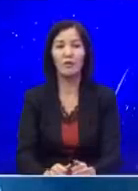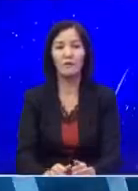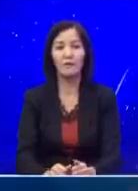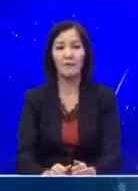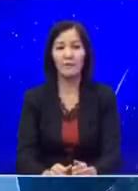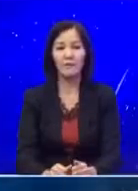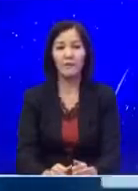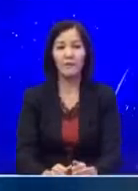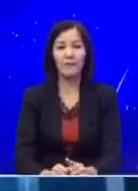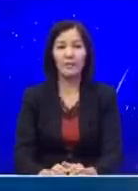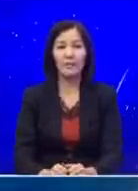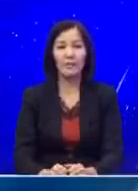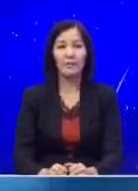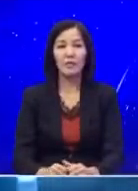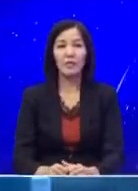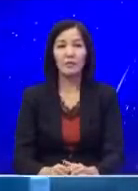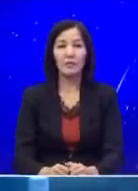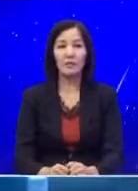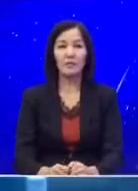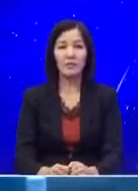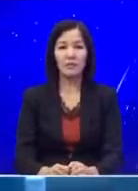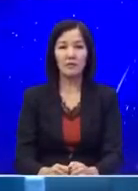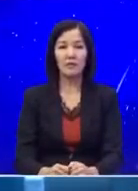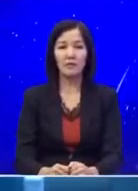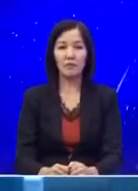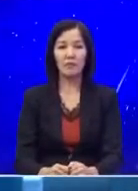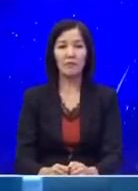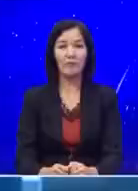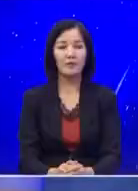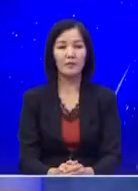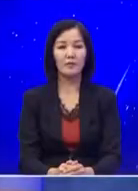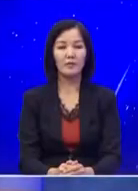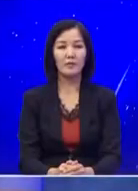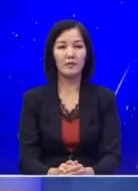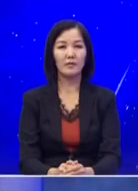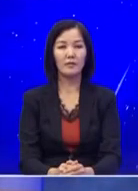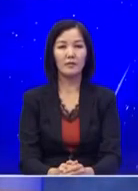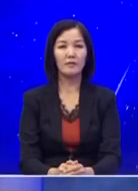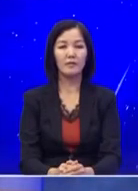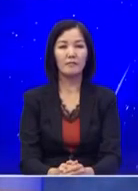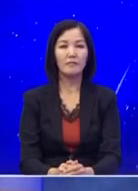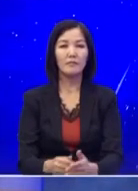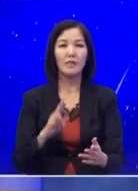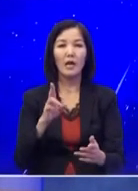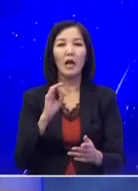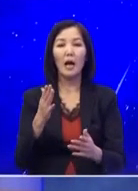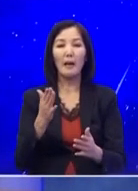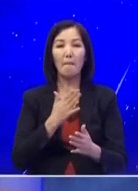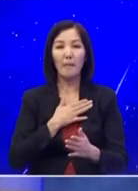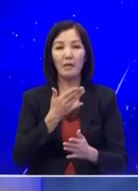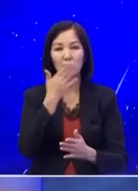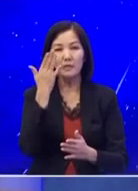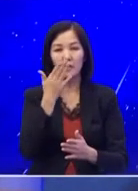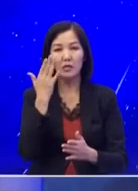Евгения Присяжная, Асет Дуйсенбек, телеканал ЖТСУ, Талдыкурган. Чем мы дышим? Выяснить, насколько